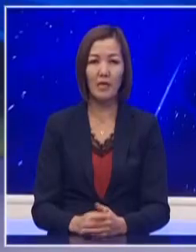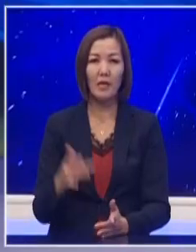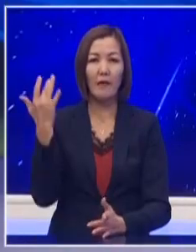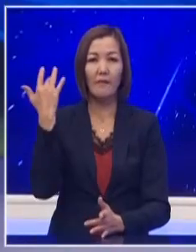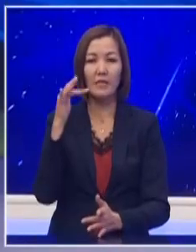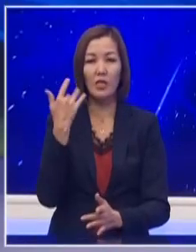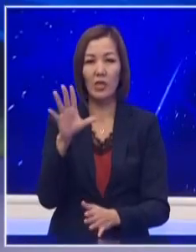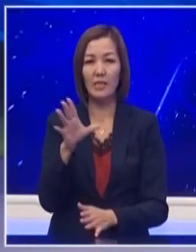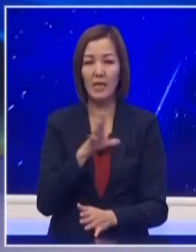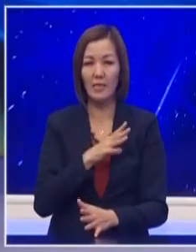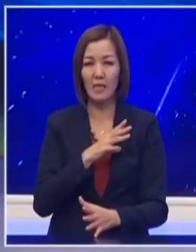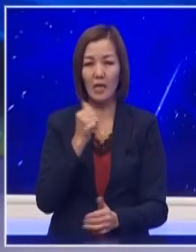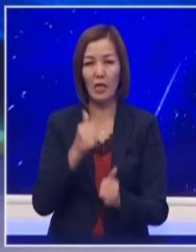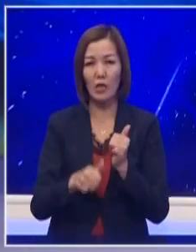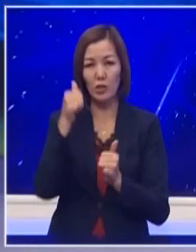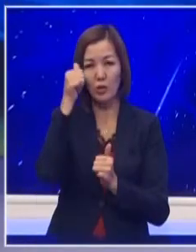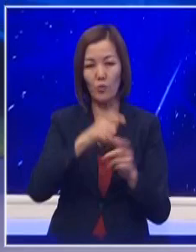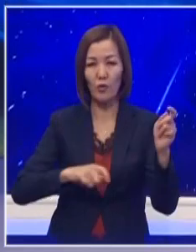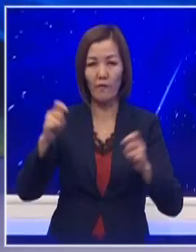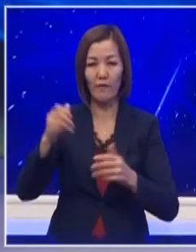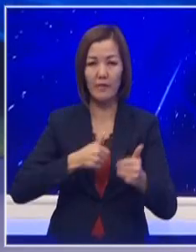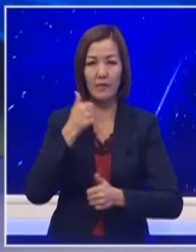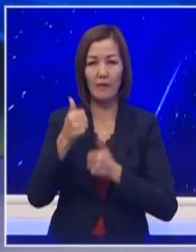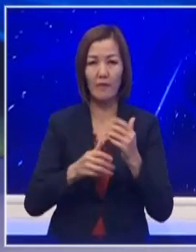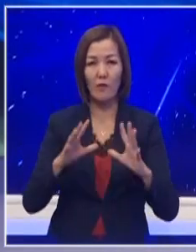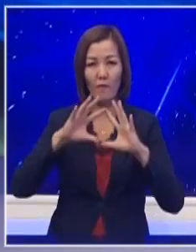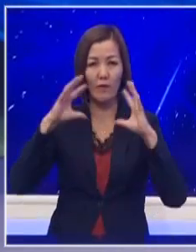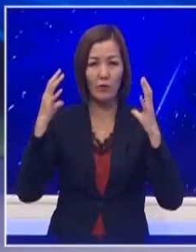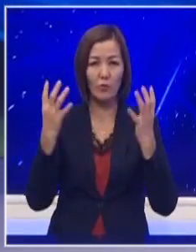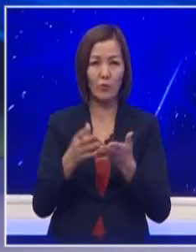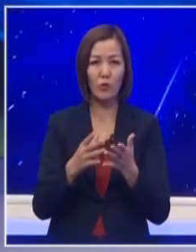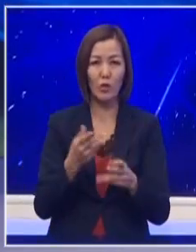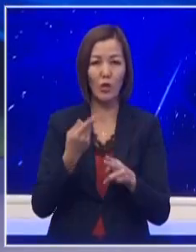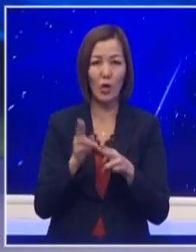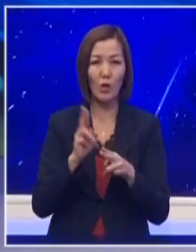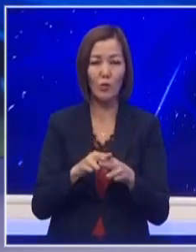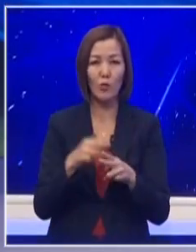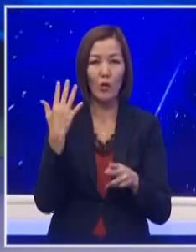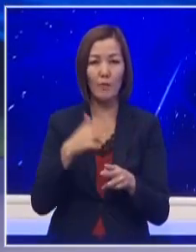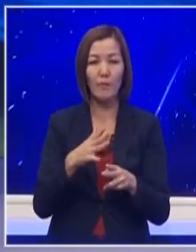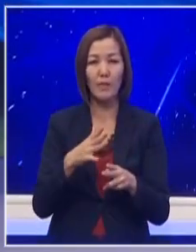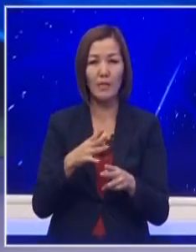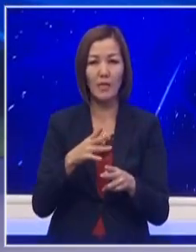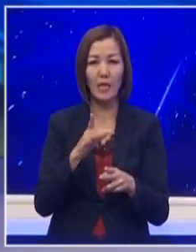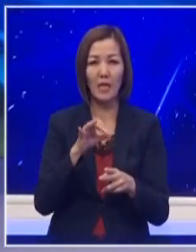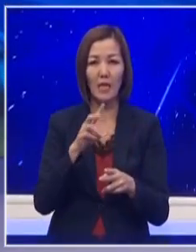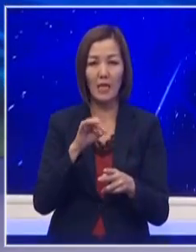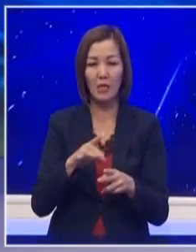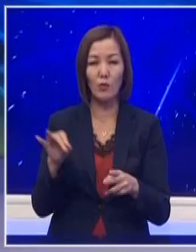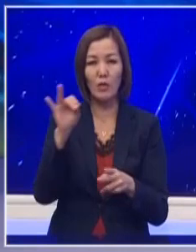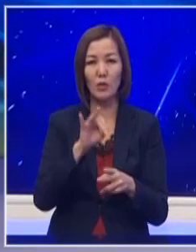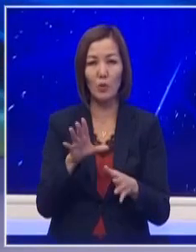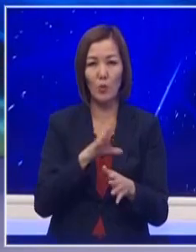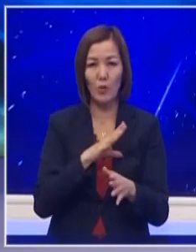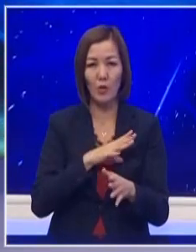США состоялся ежегодный фестиваль воздушных шаров который имеет уже полувековую историю невероятное шоу